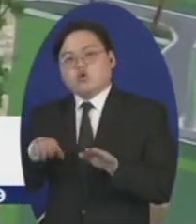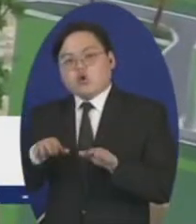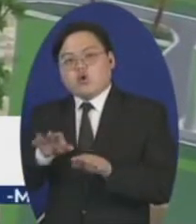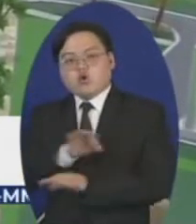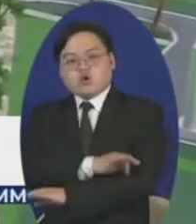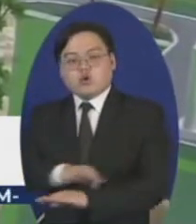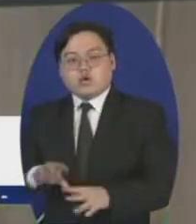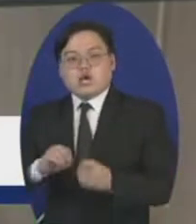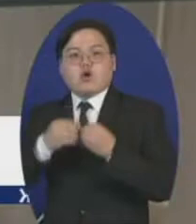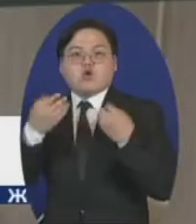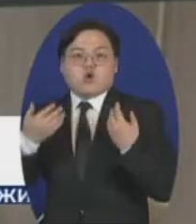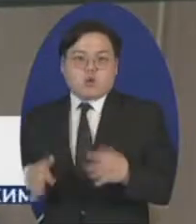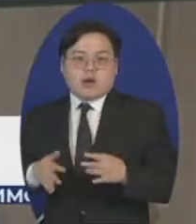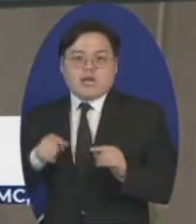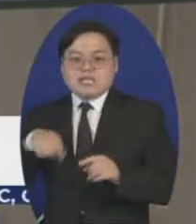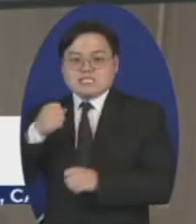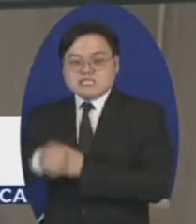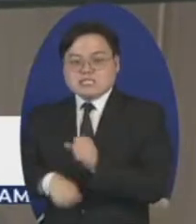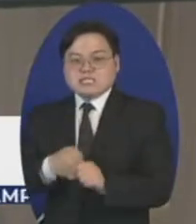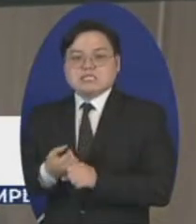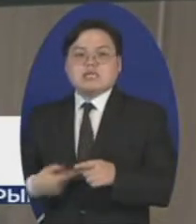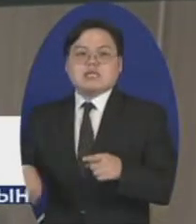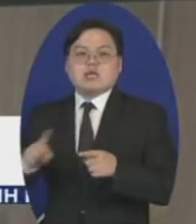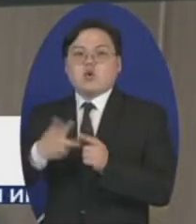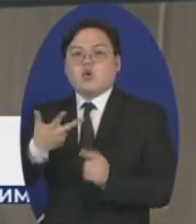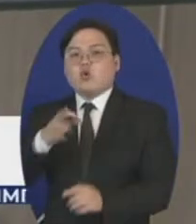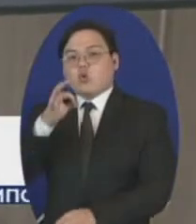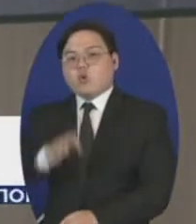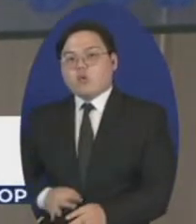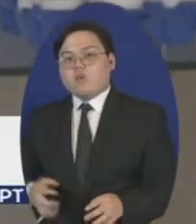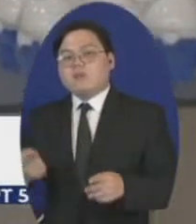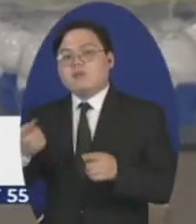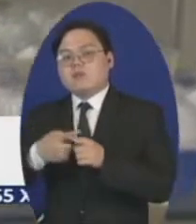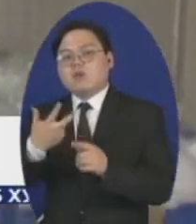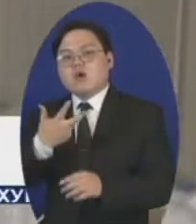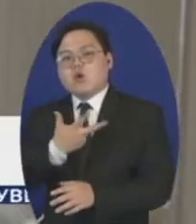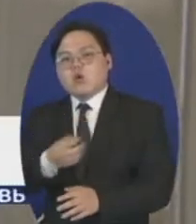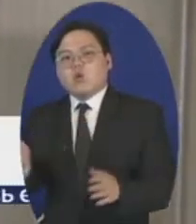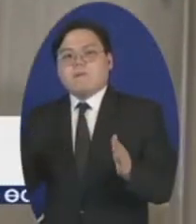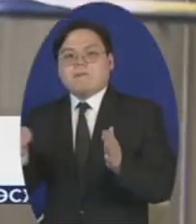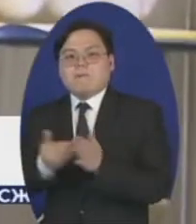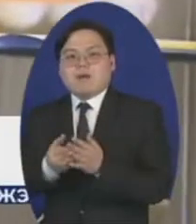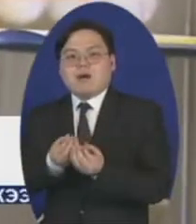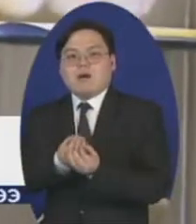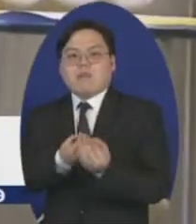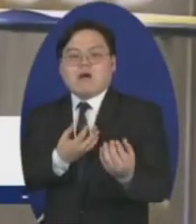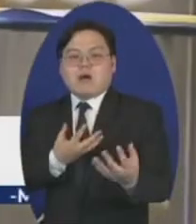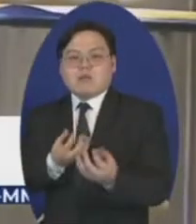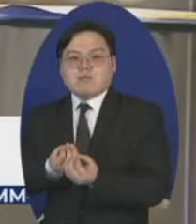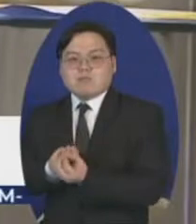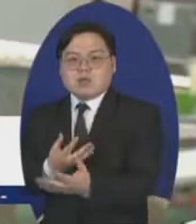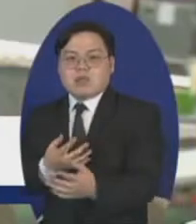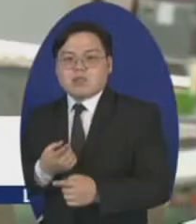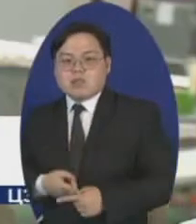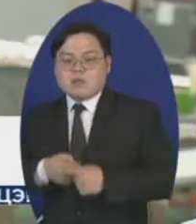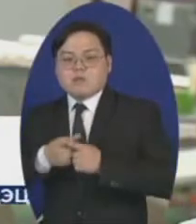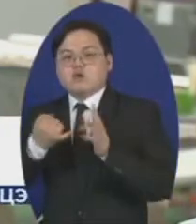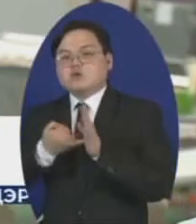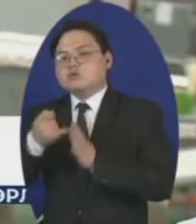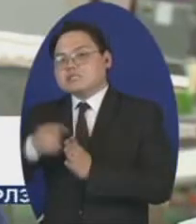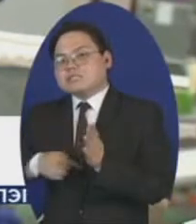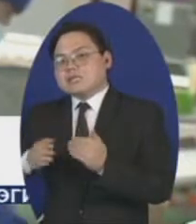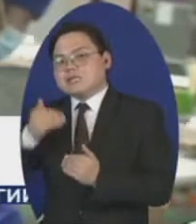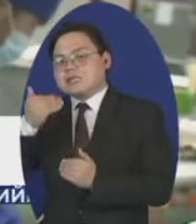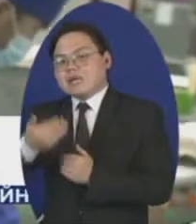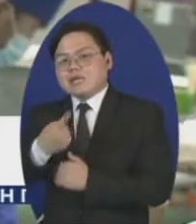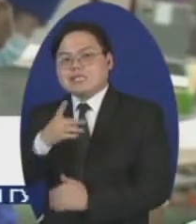дууссан. Тэгээд энэ жил бид нэр ахад 30% өргөтгөл буюу нэмж 300 мянган шуурны өргөтгөл хийгээд ойролцоогоор 6 сарын